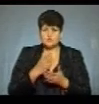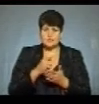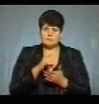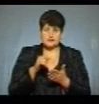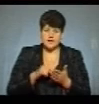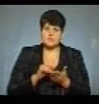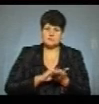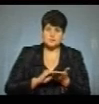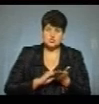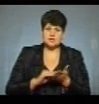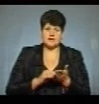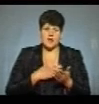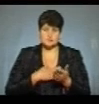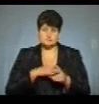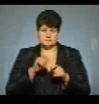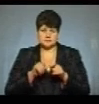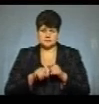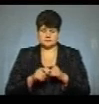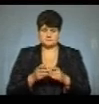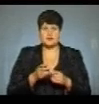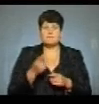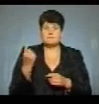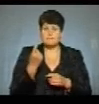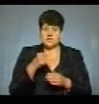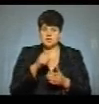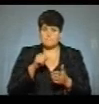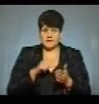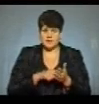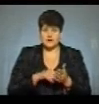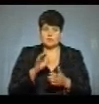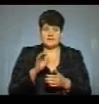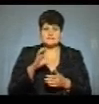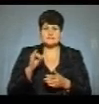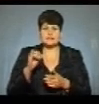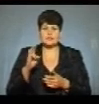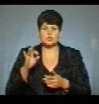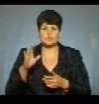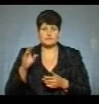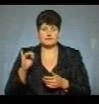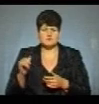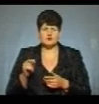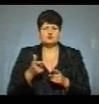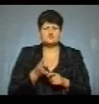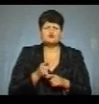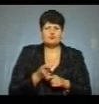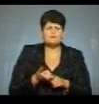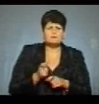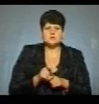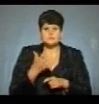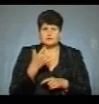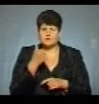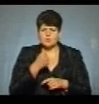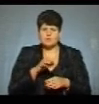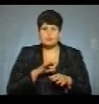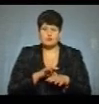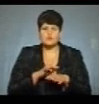пишіть, я активно моніторю наш стрім. І перше запитання від Олега Синовця. Він запитує, чому понад 5 років слідчі проводять досудове